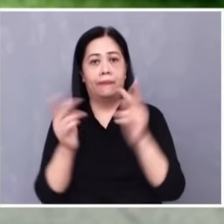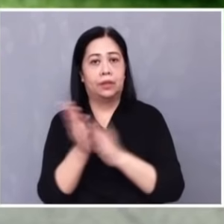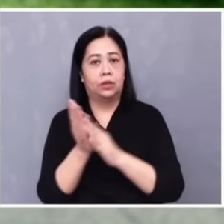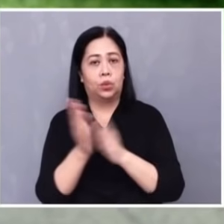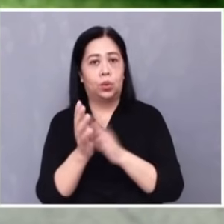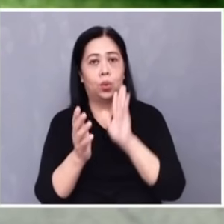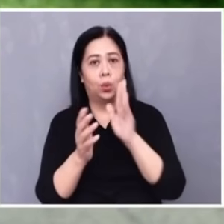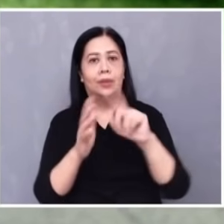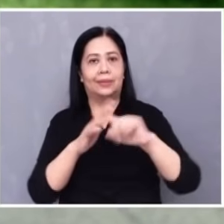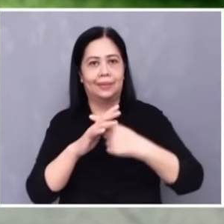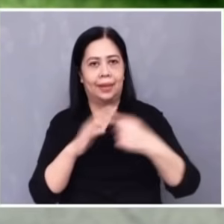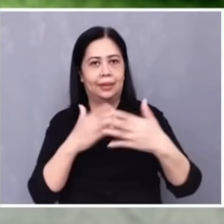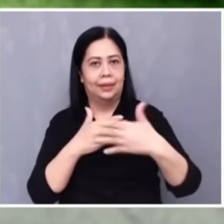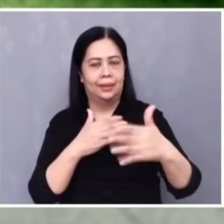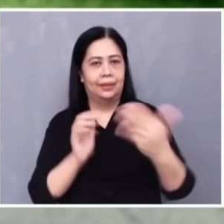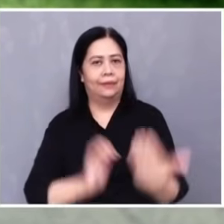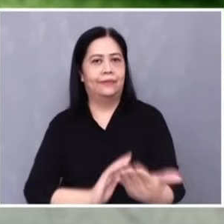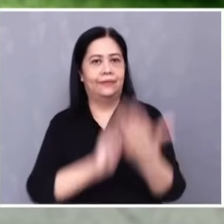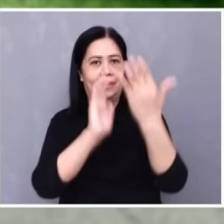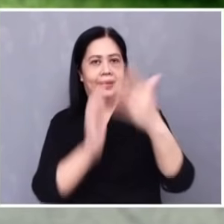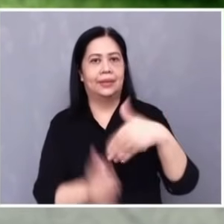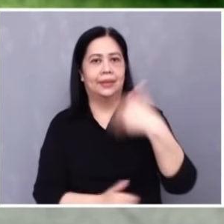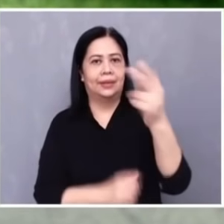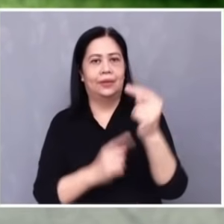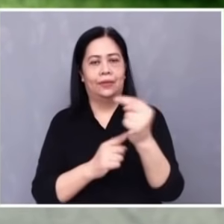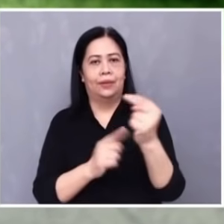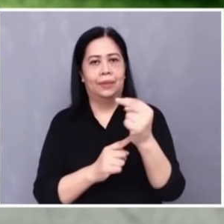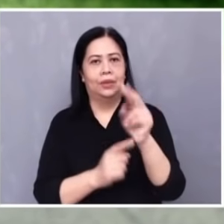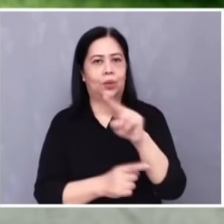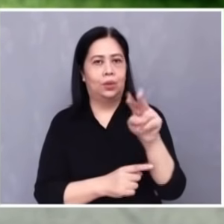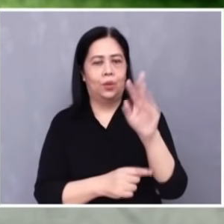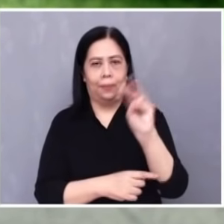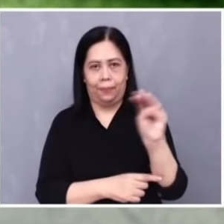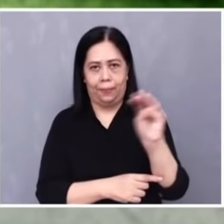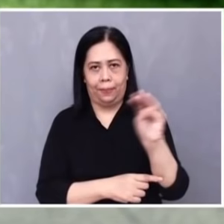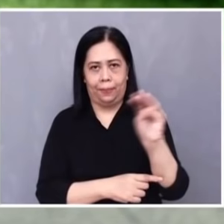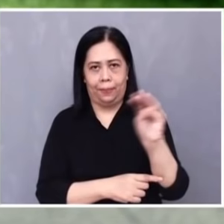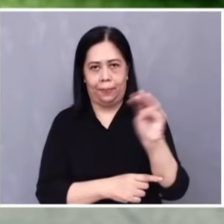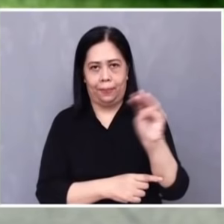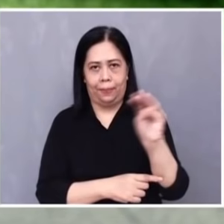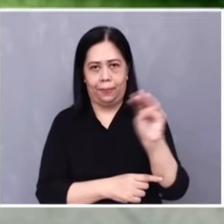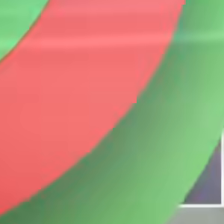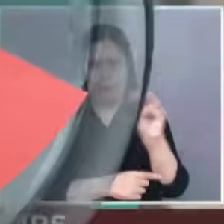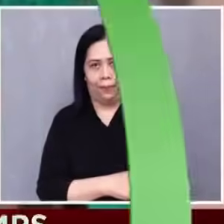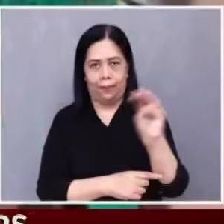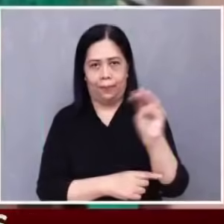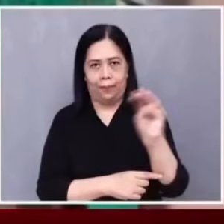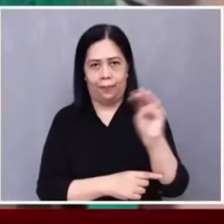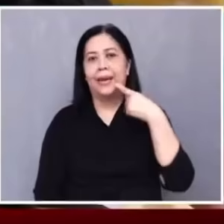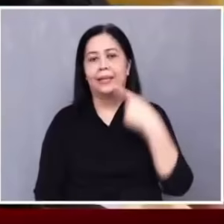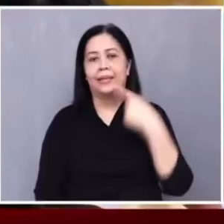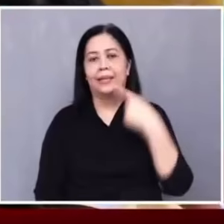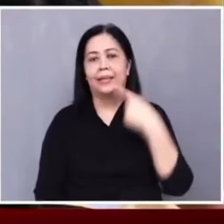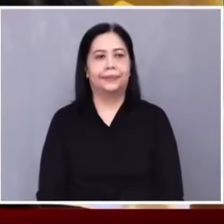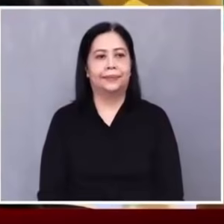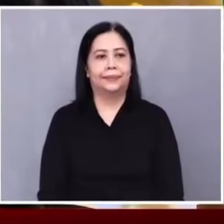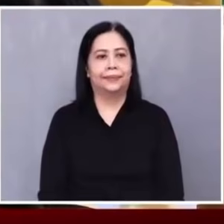sasabak sa face-to-face sa November 22. Nagpapatrol Ara Perez.